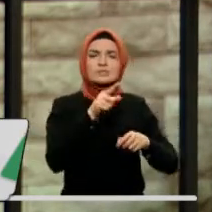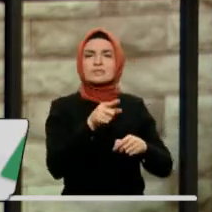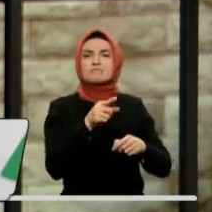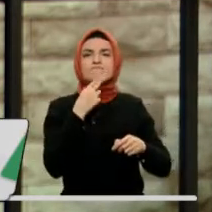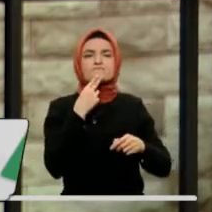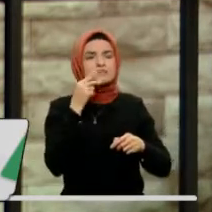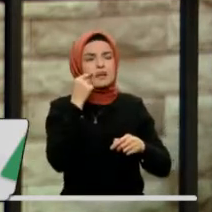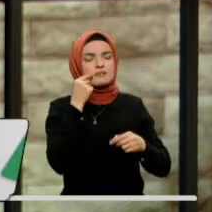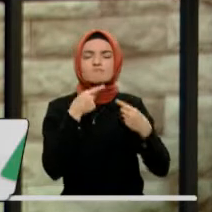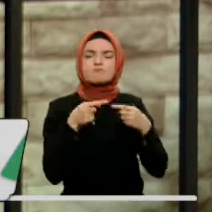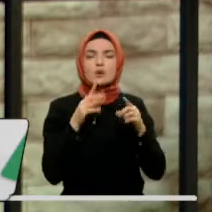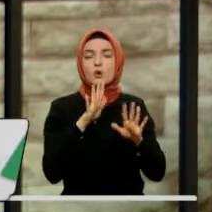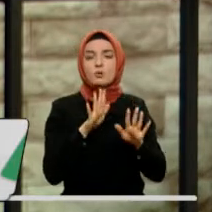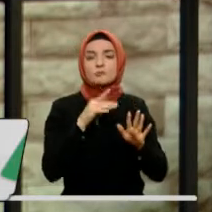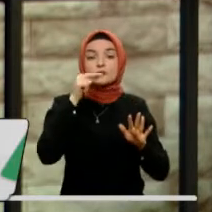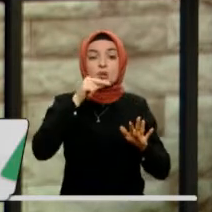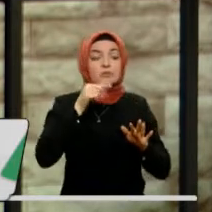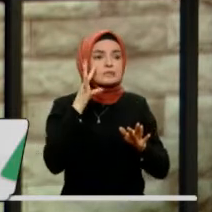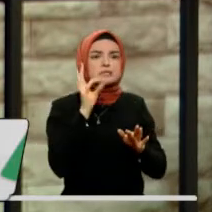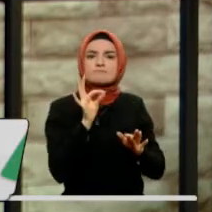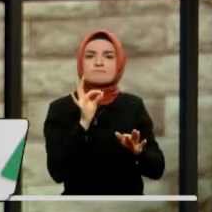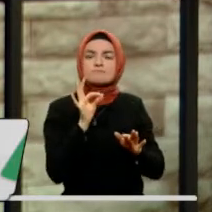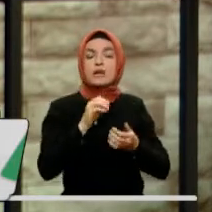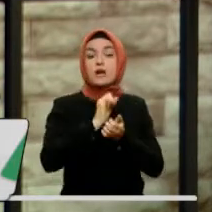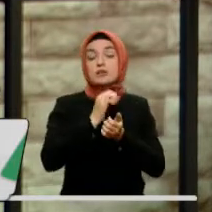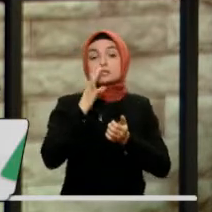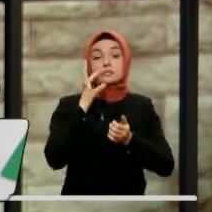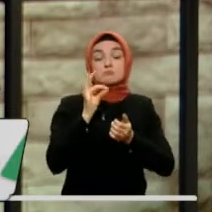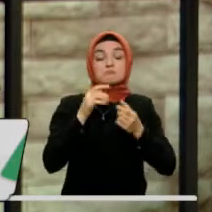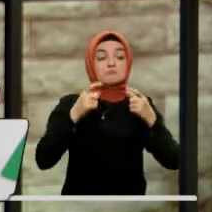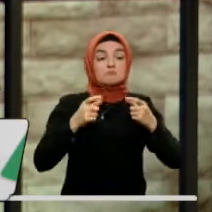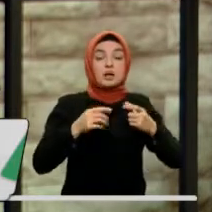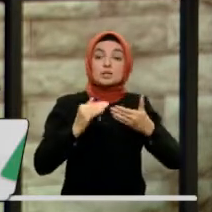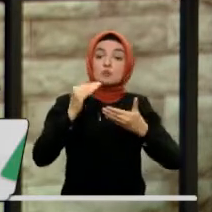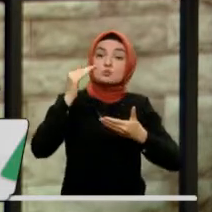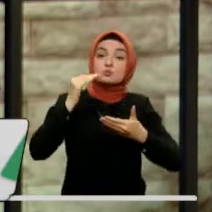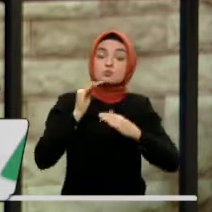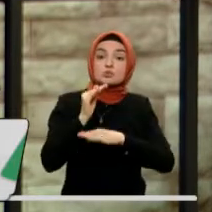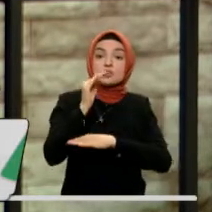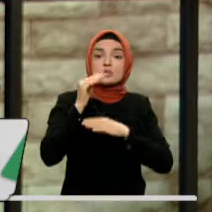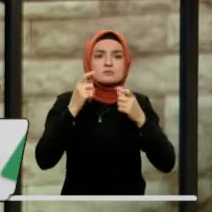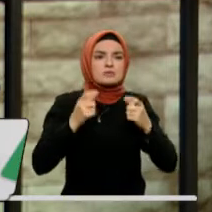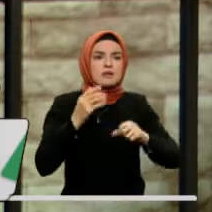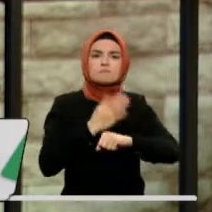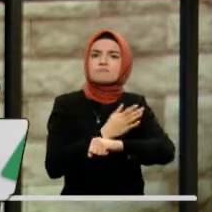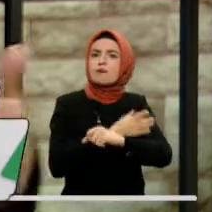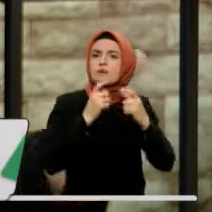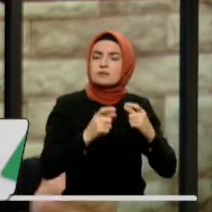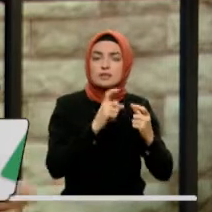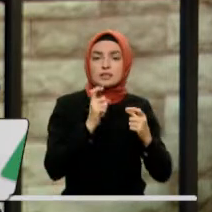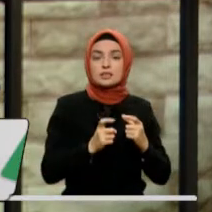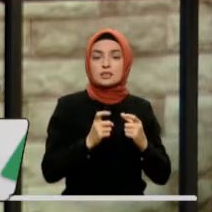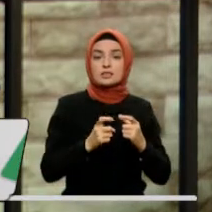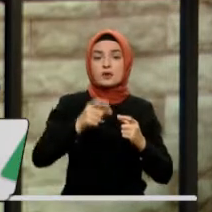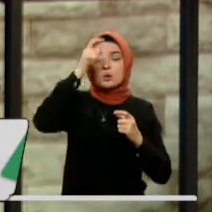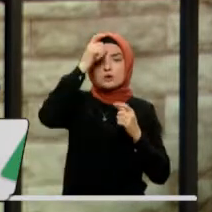olarak ya da erkek olarak bunlar kimin insanı, nerelerde, nerede büyümüş, nerede yaşamışlar, nereliler, hangi kültürdeler, Türkiye'nin